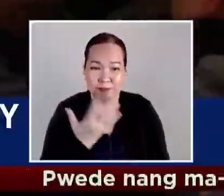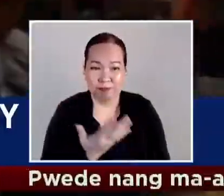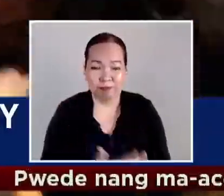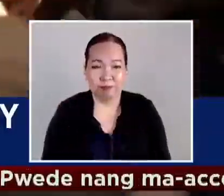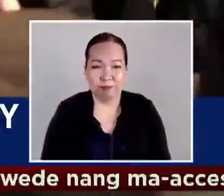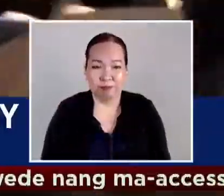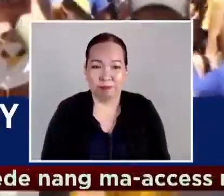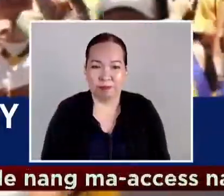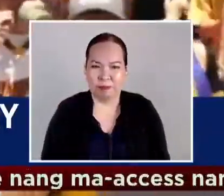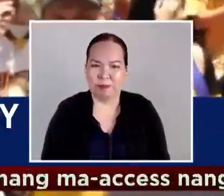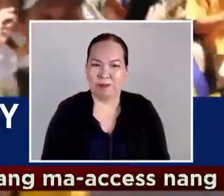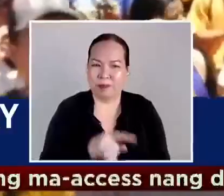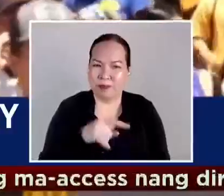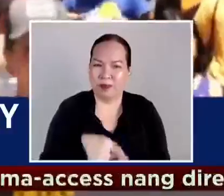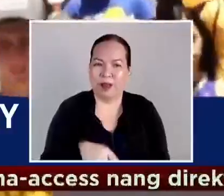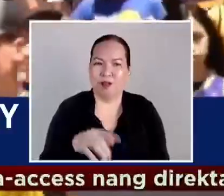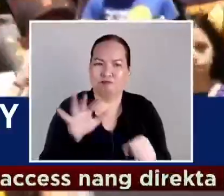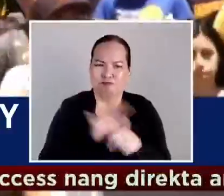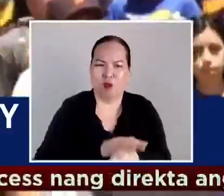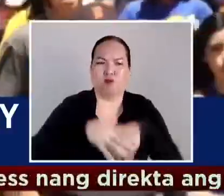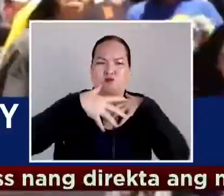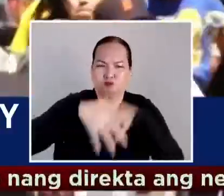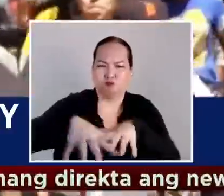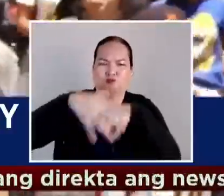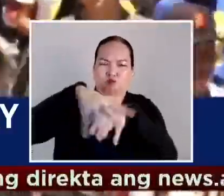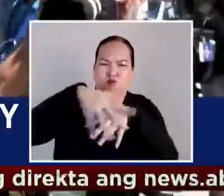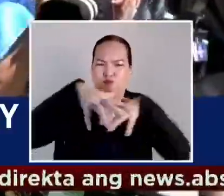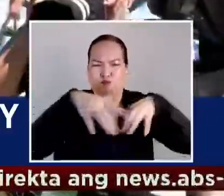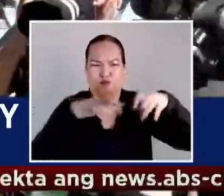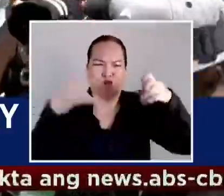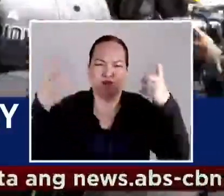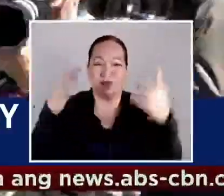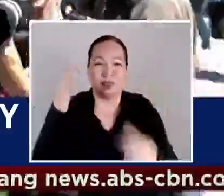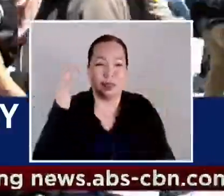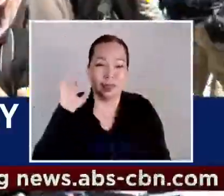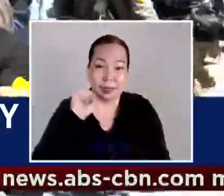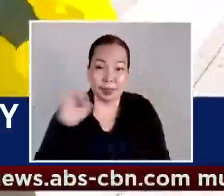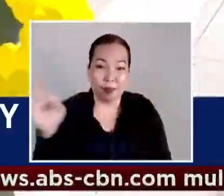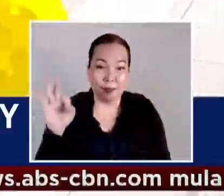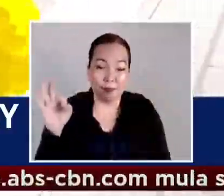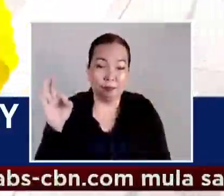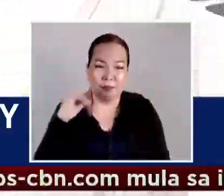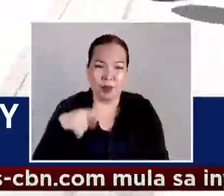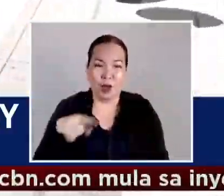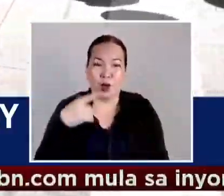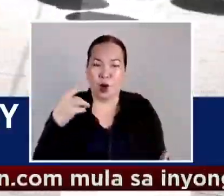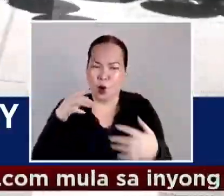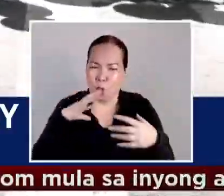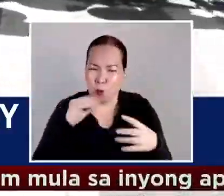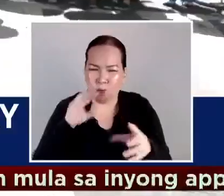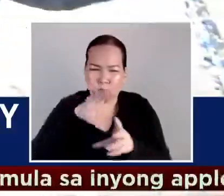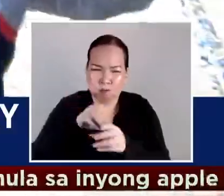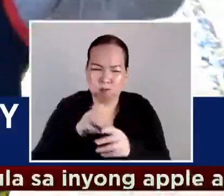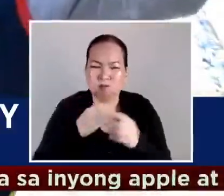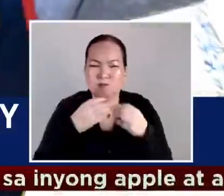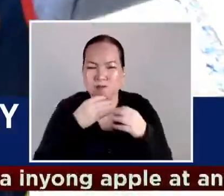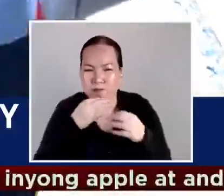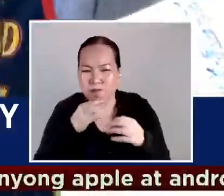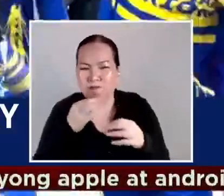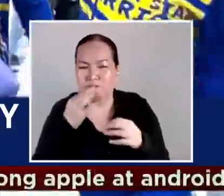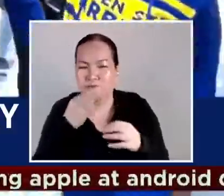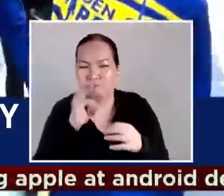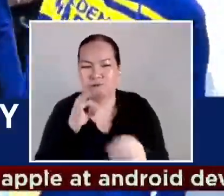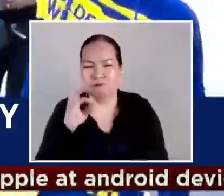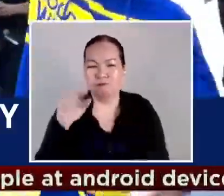Napuno ang downtown Market Street sa San Francisco ng libo-libong fans ng Golden State Warriors para i-celebrate ang kanilang 2022